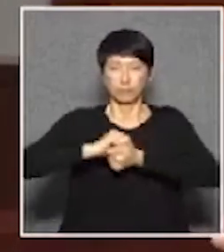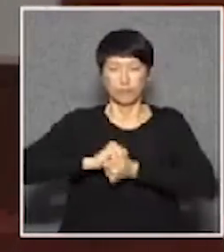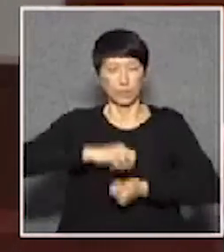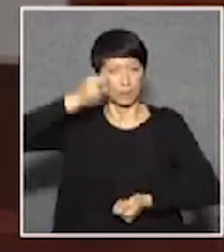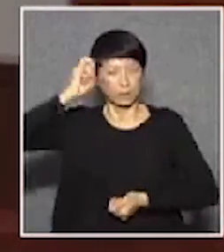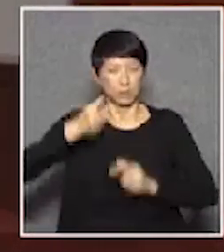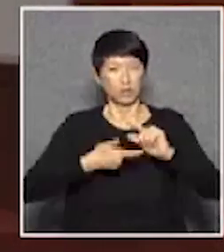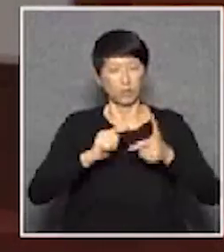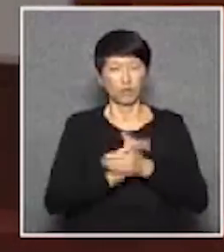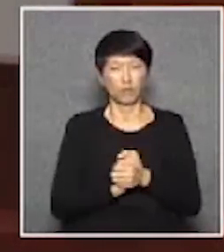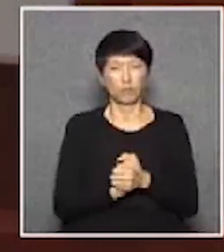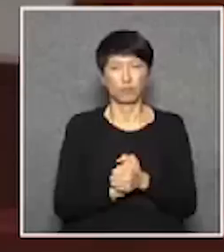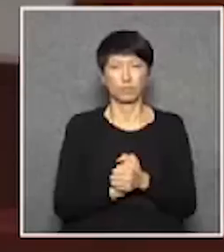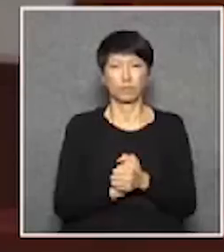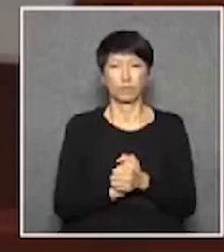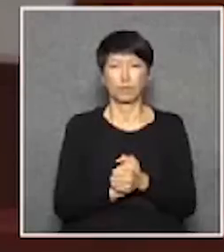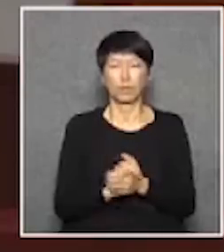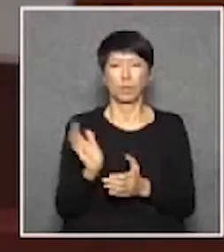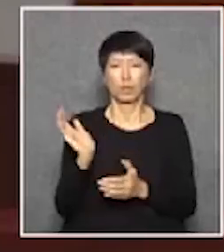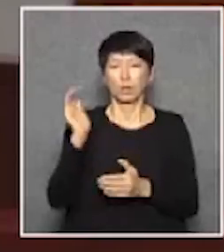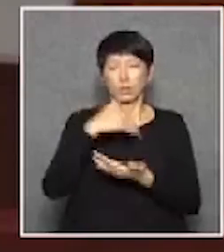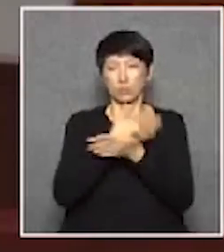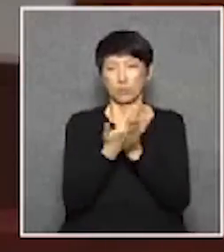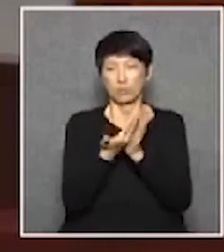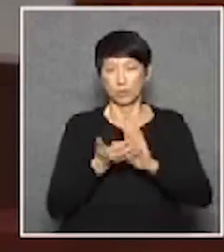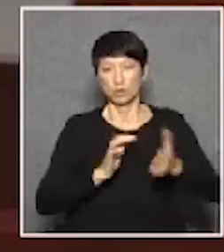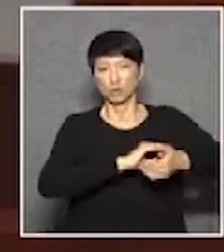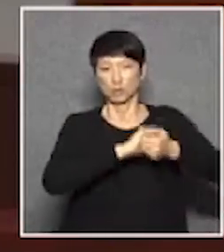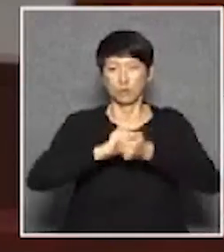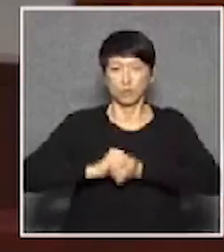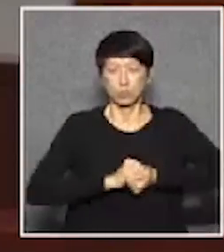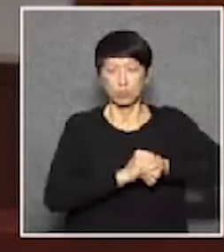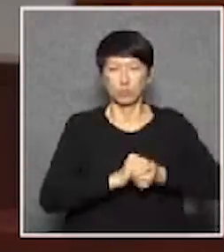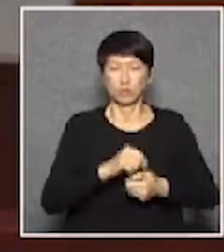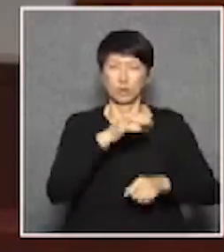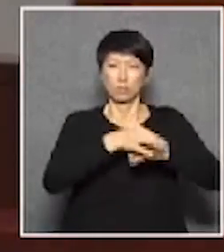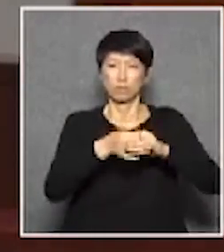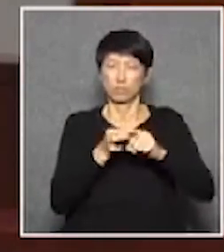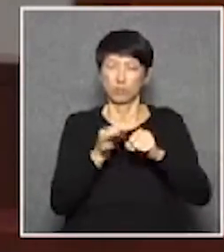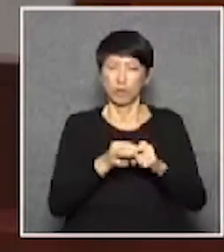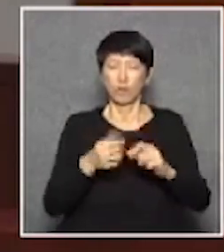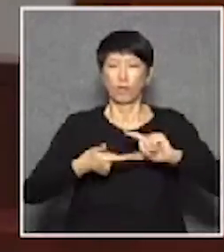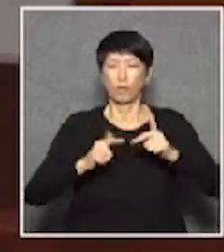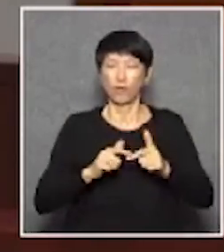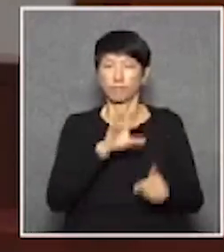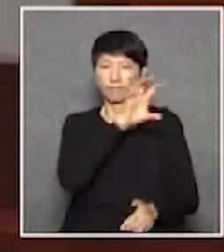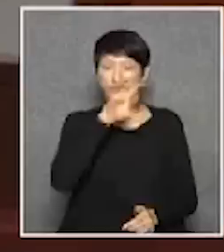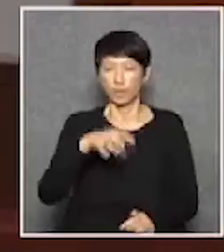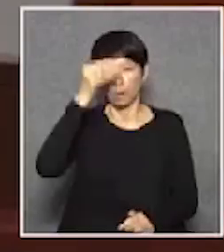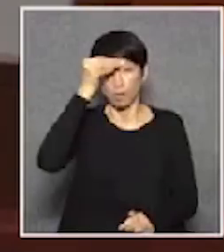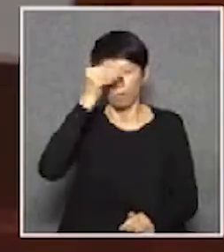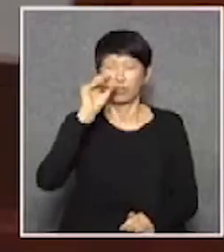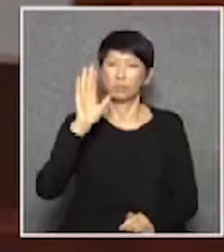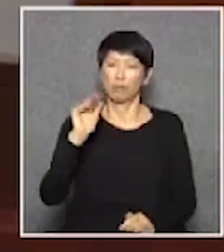係嘛？他山之石可以攻玉，好多地方人哋嘅做法值得我哋去參考嘅係嘛？即係所